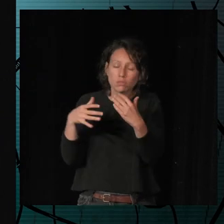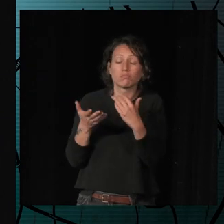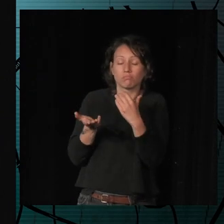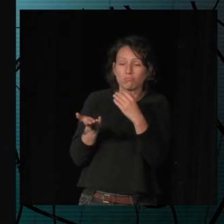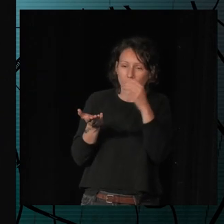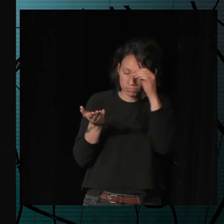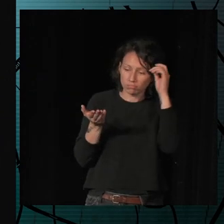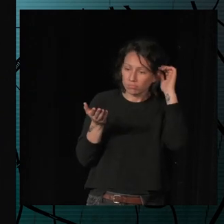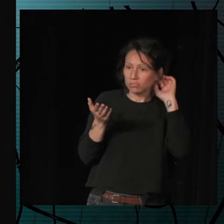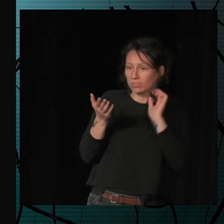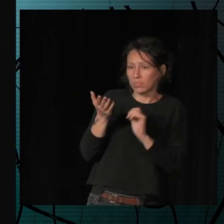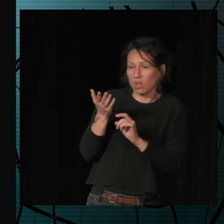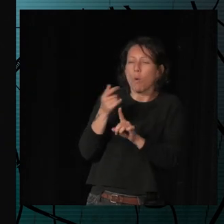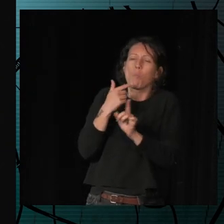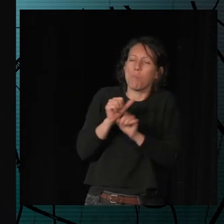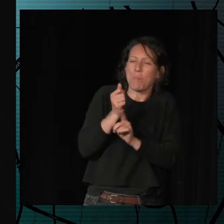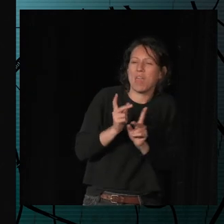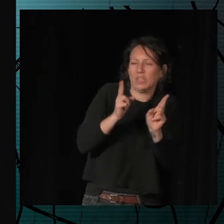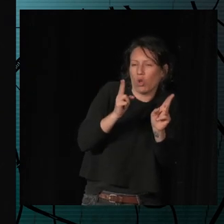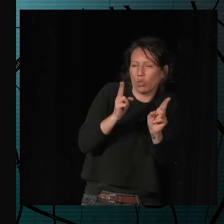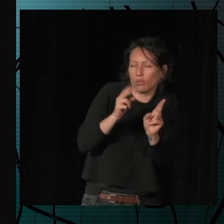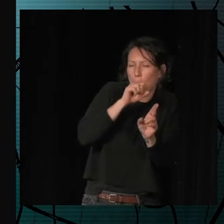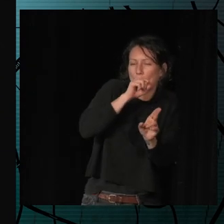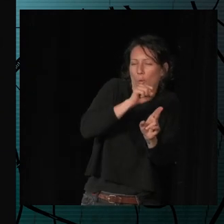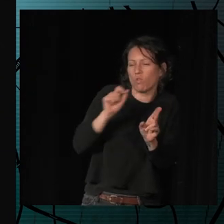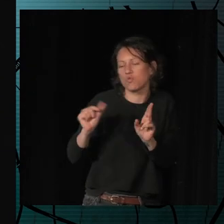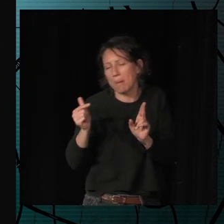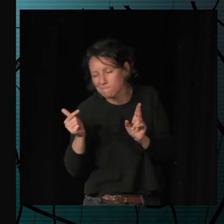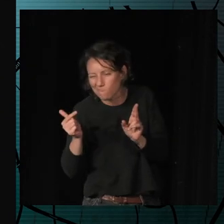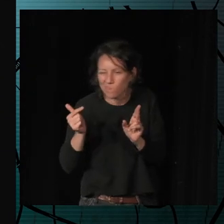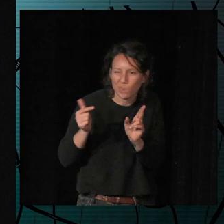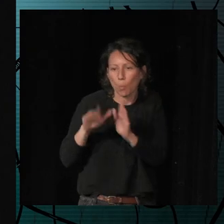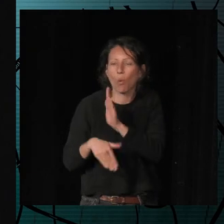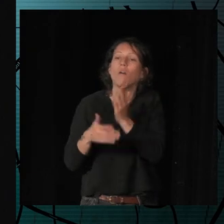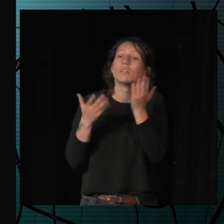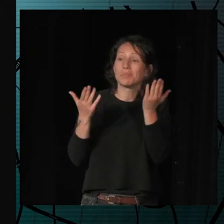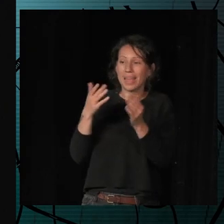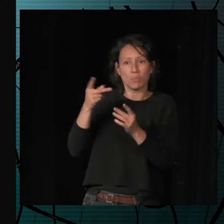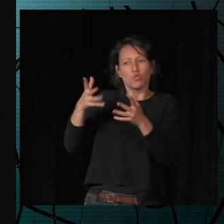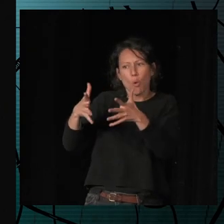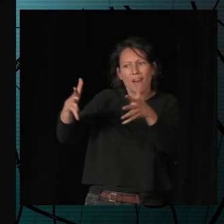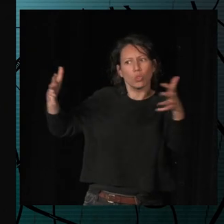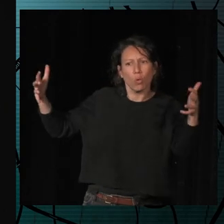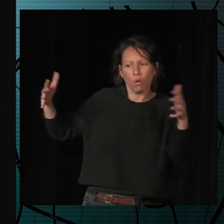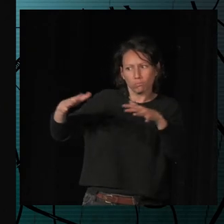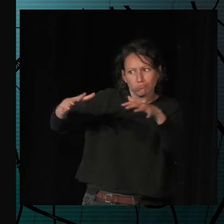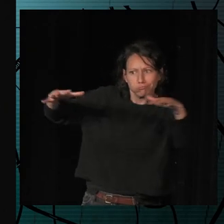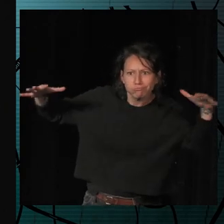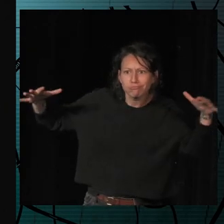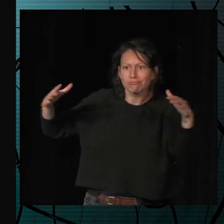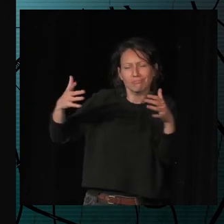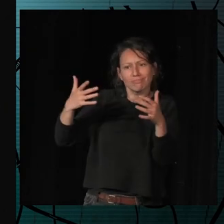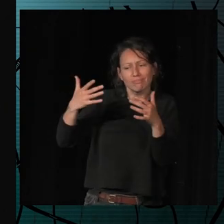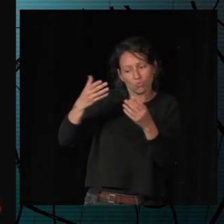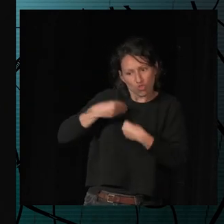euh mais en fait ils vont tricher c'est pas tant l'ouverture qui va créer de la peur l'ouverture elle va servir à proposer ce qu'on évoqué tout à l'heure des